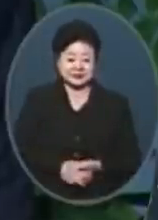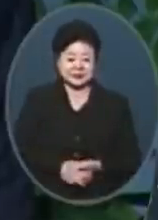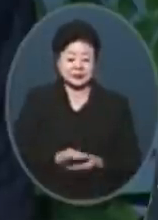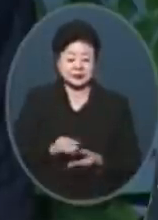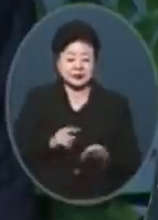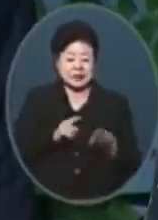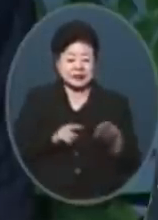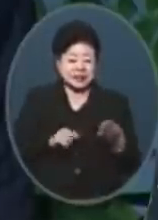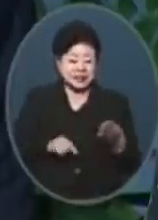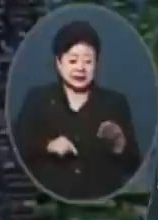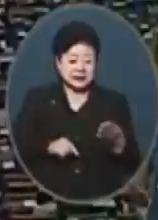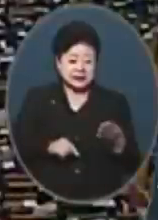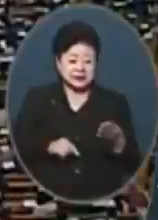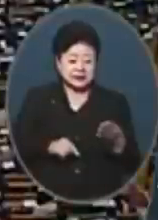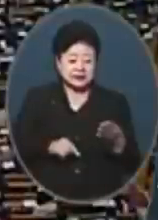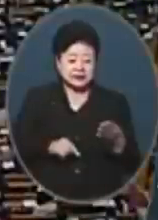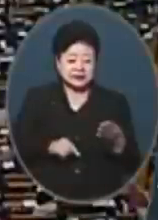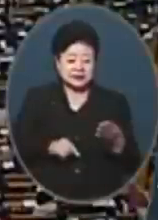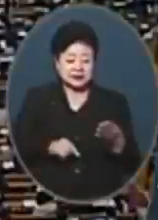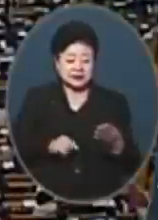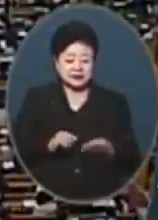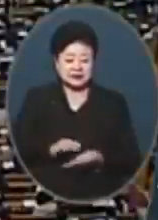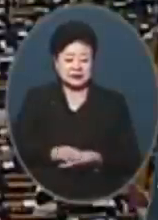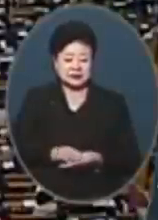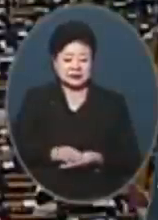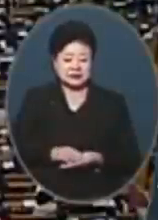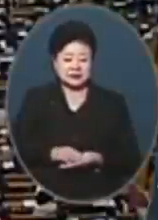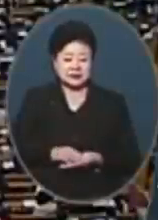빌립보서 4장 13절에